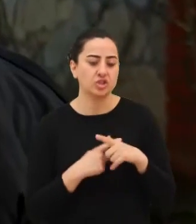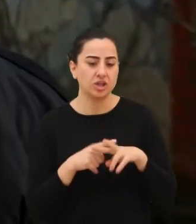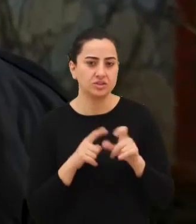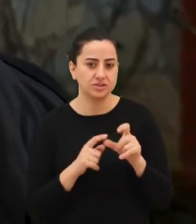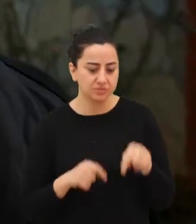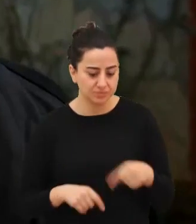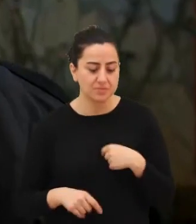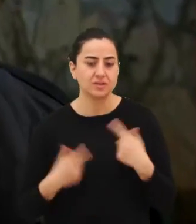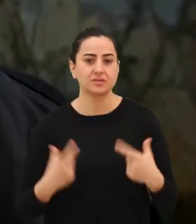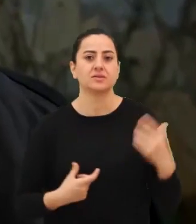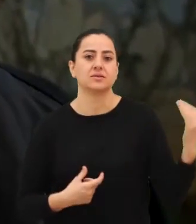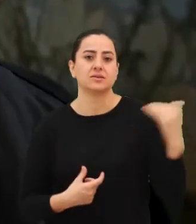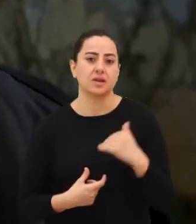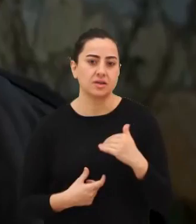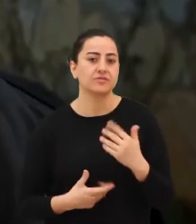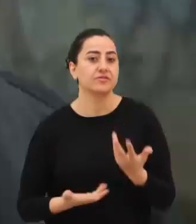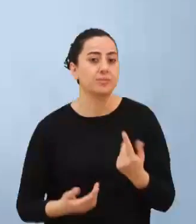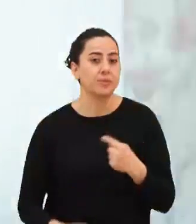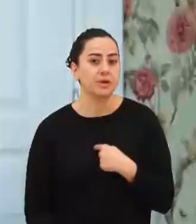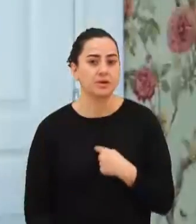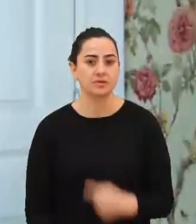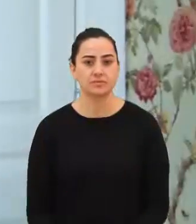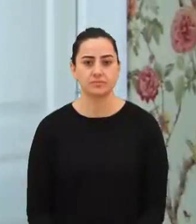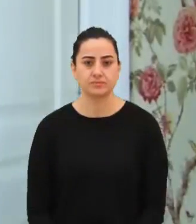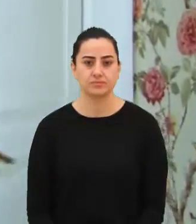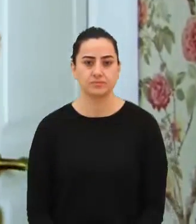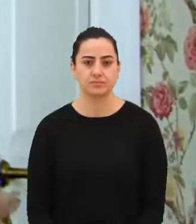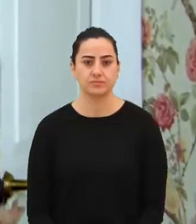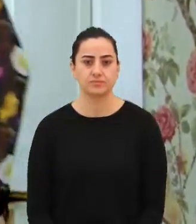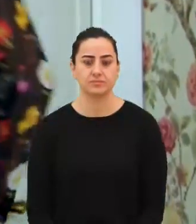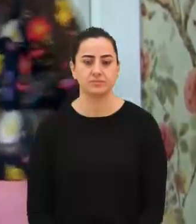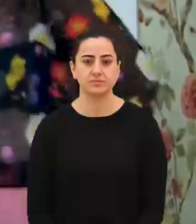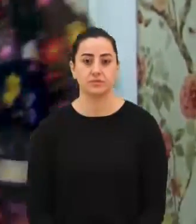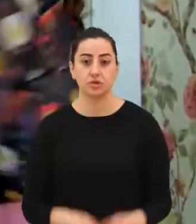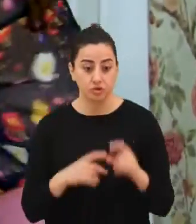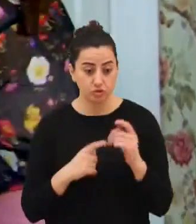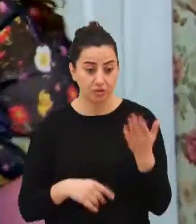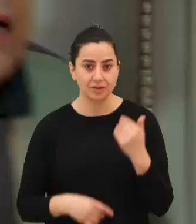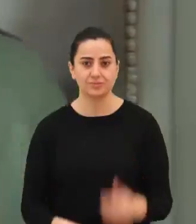İş yerime geldi. Ve bana... Geçmiş. Gel Şükrü Efendi.